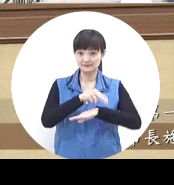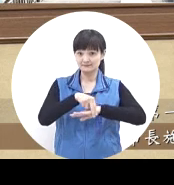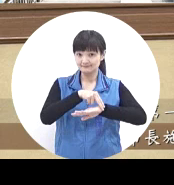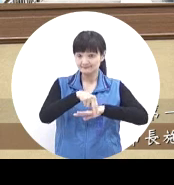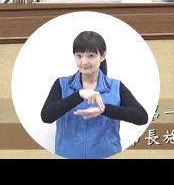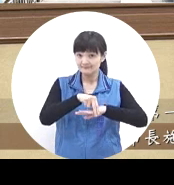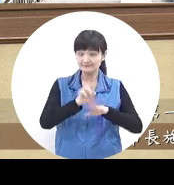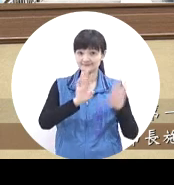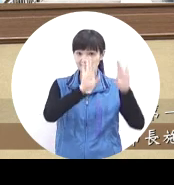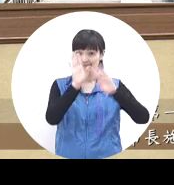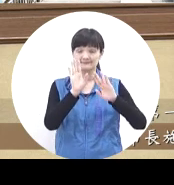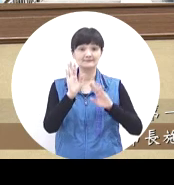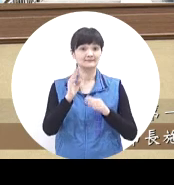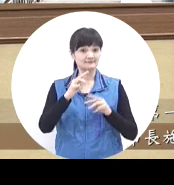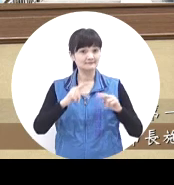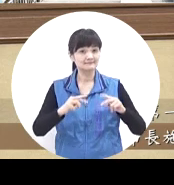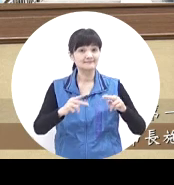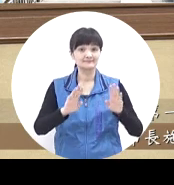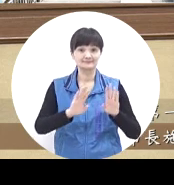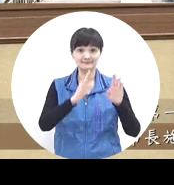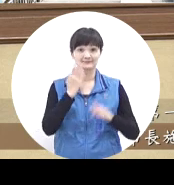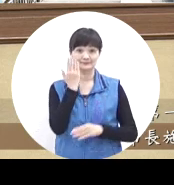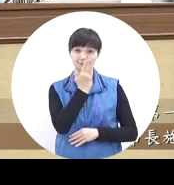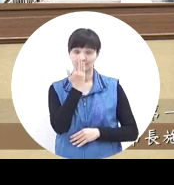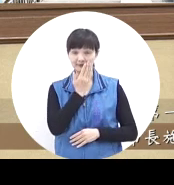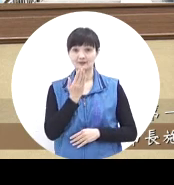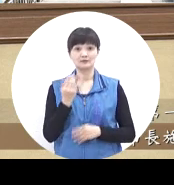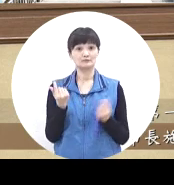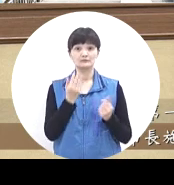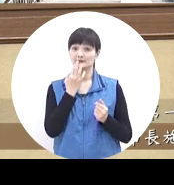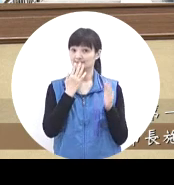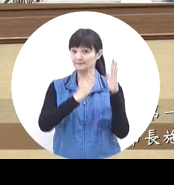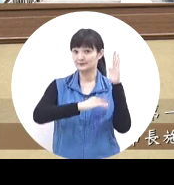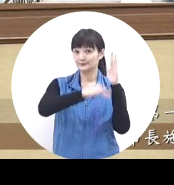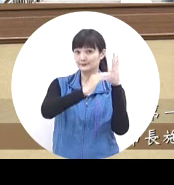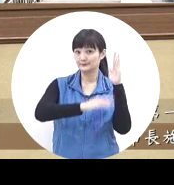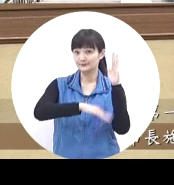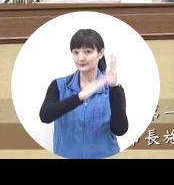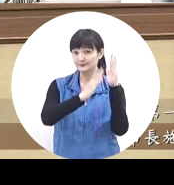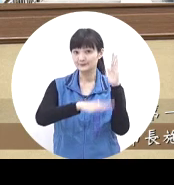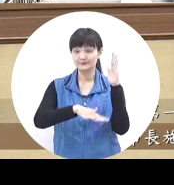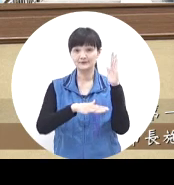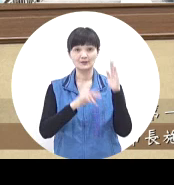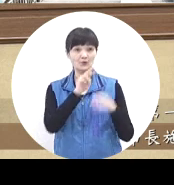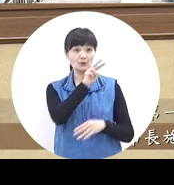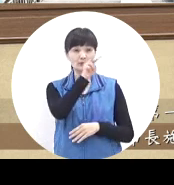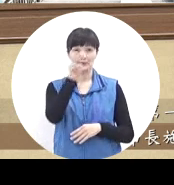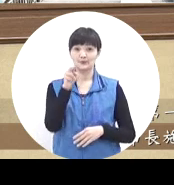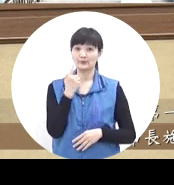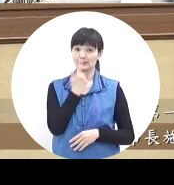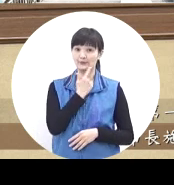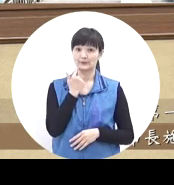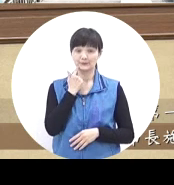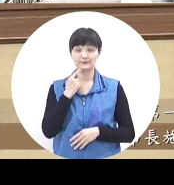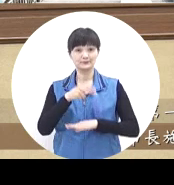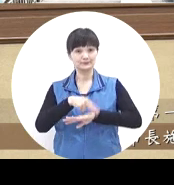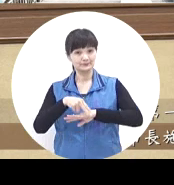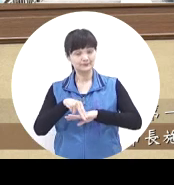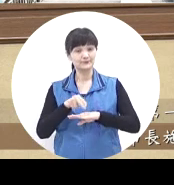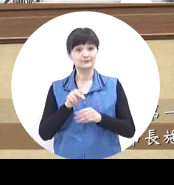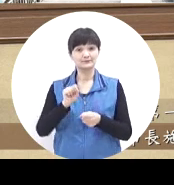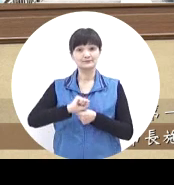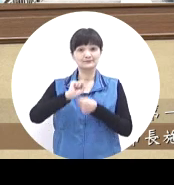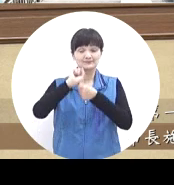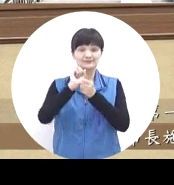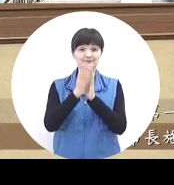观改善，或是其他采位的相关的公共工程的计划研拟跟设计，让新北市变得